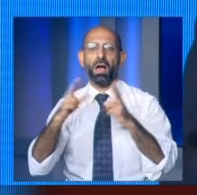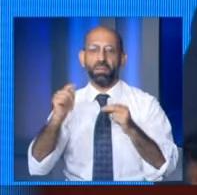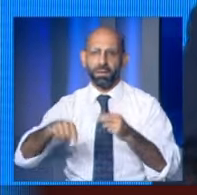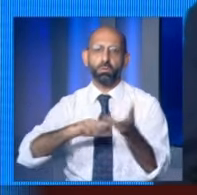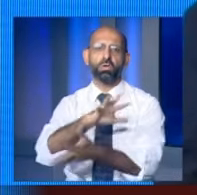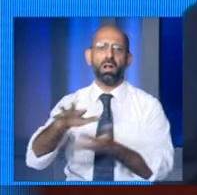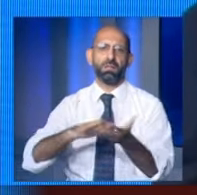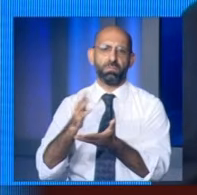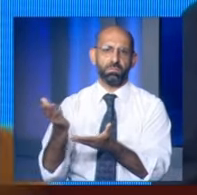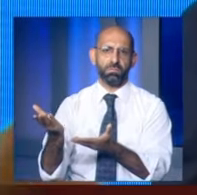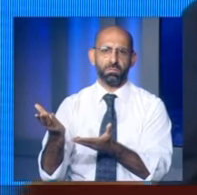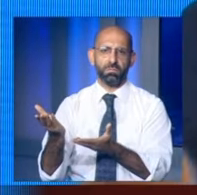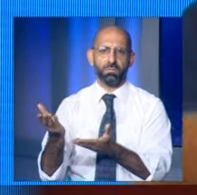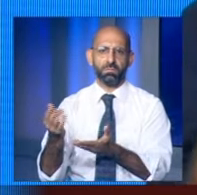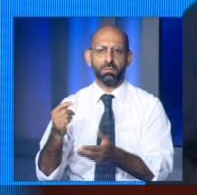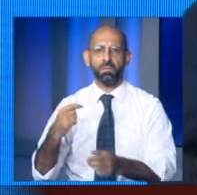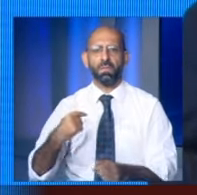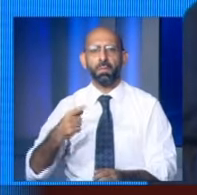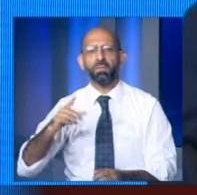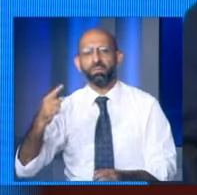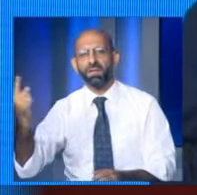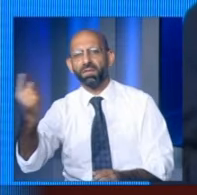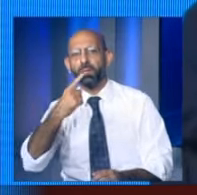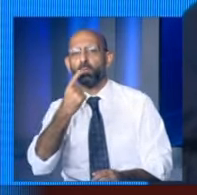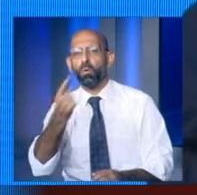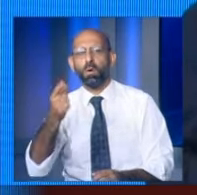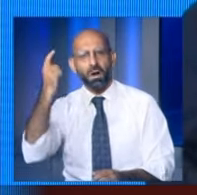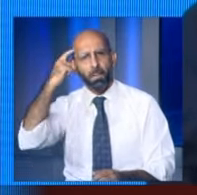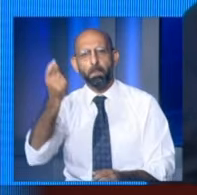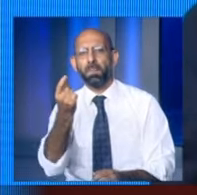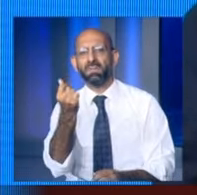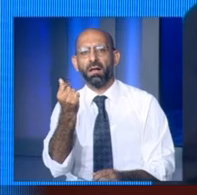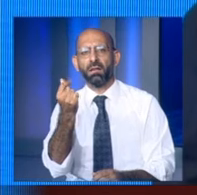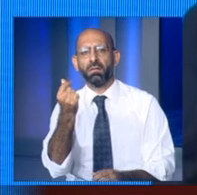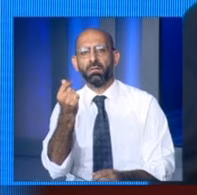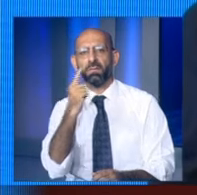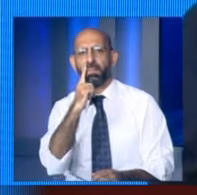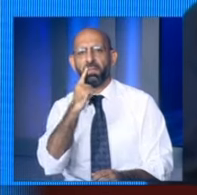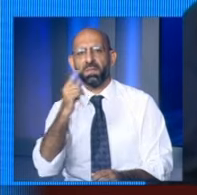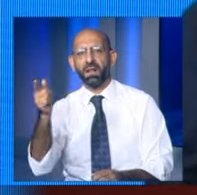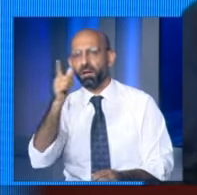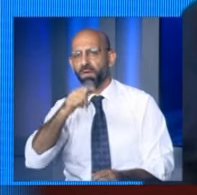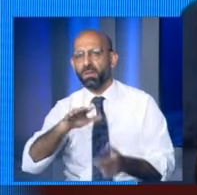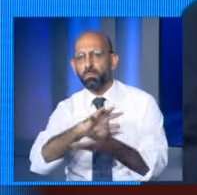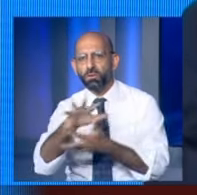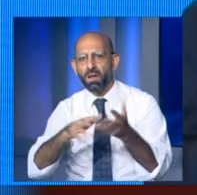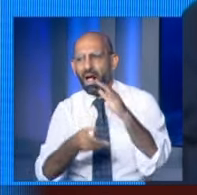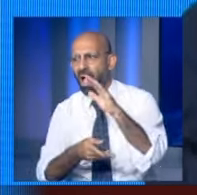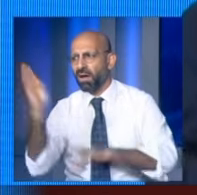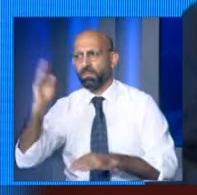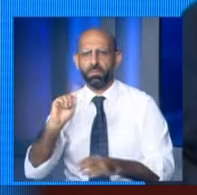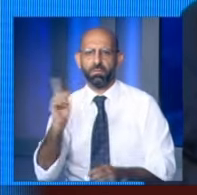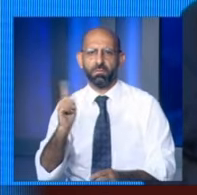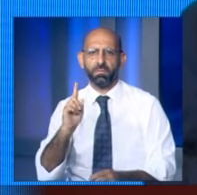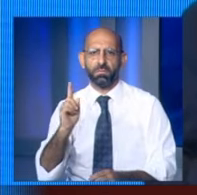من أزماتنا وبالرغم من البعض اللي بيقول أنه راس المال جبان وأنه عند أول أزمة